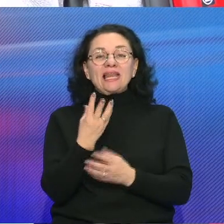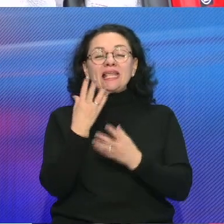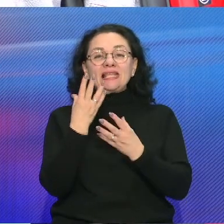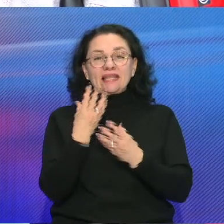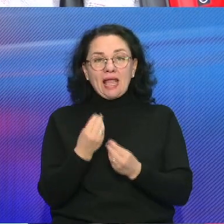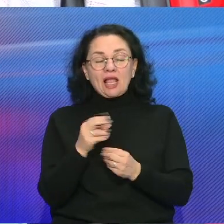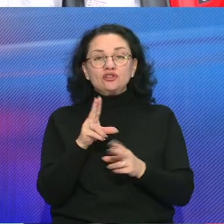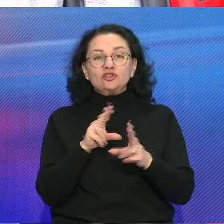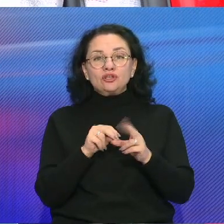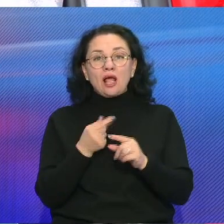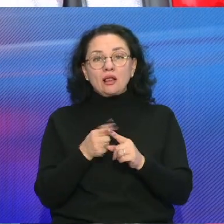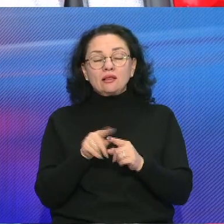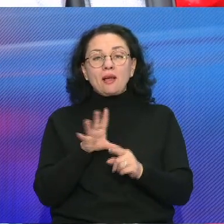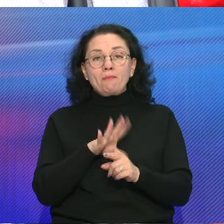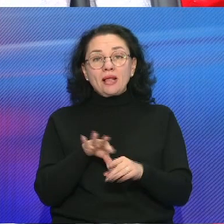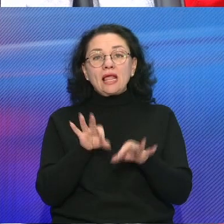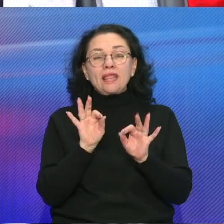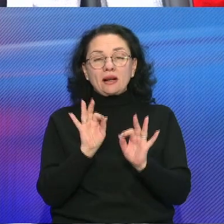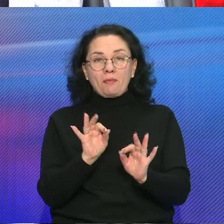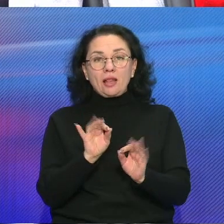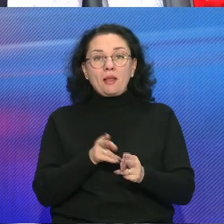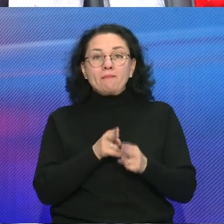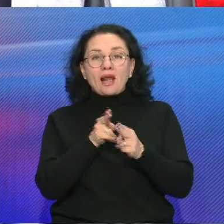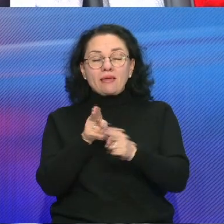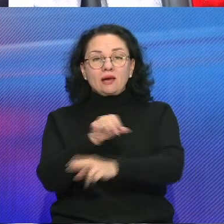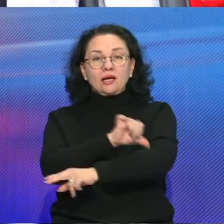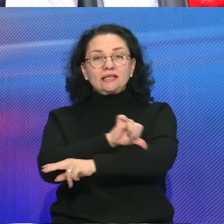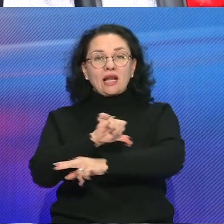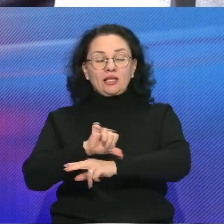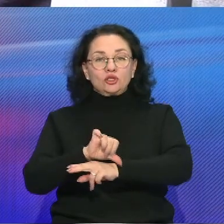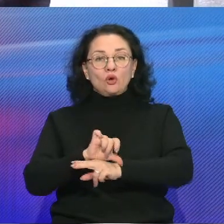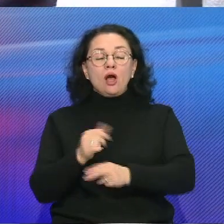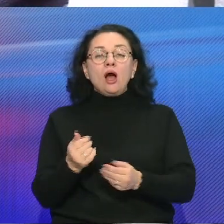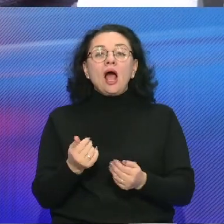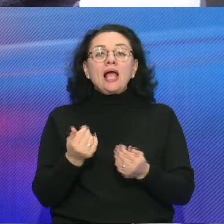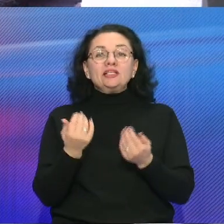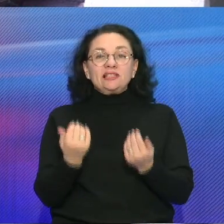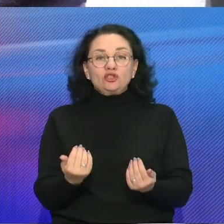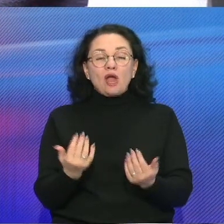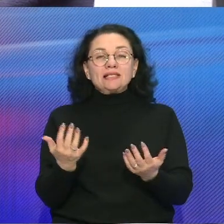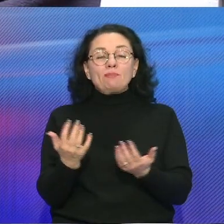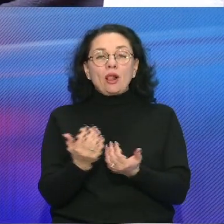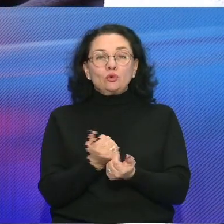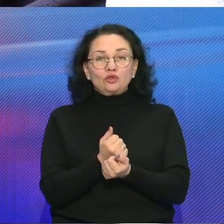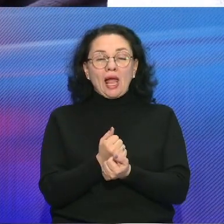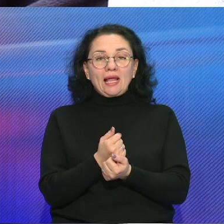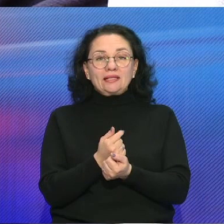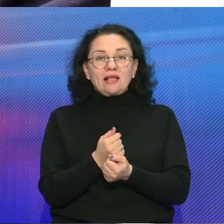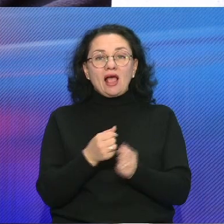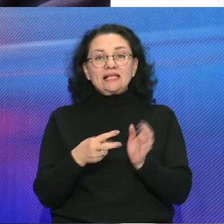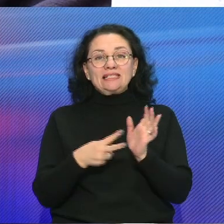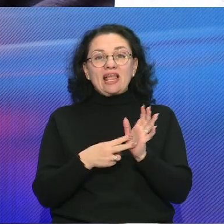считаю, я считаю, да, нормально, да, а что получается, седьмой суток, не очень